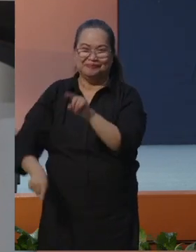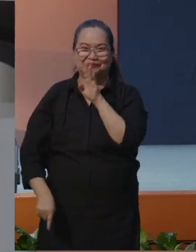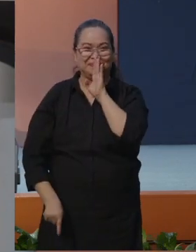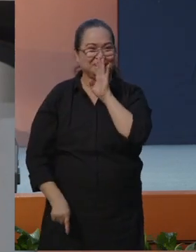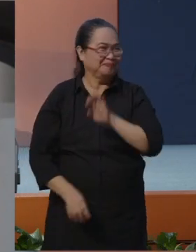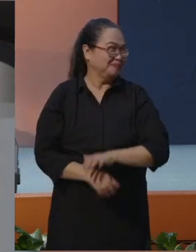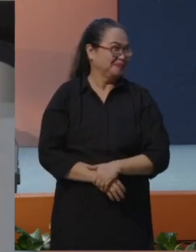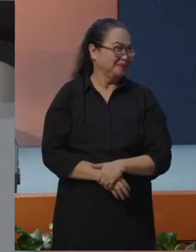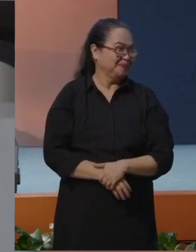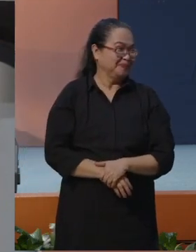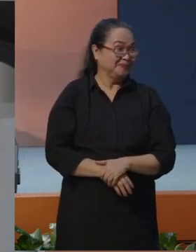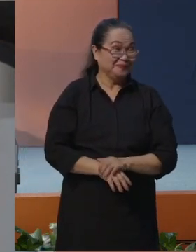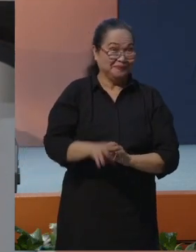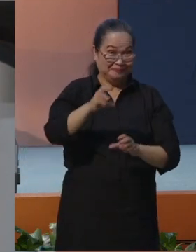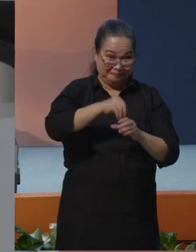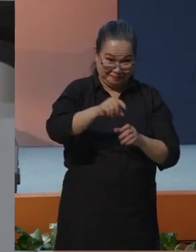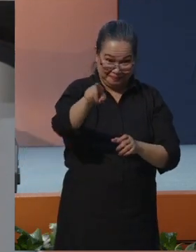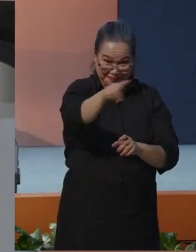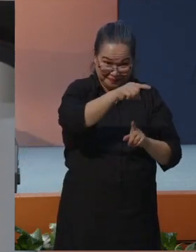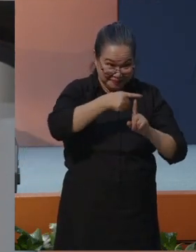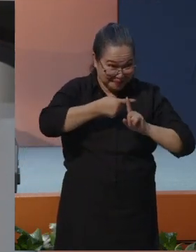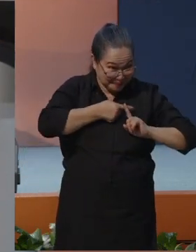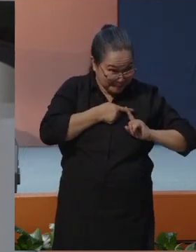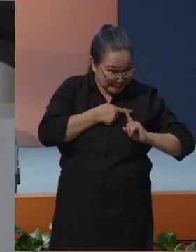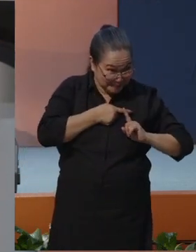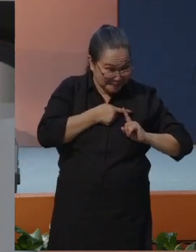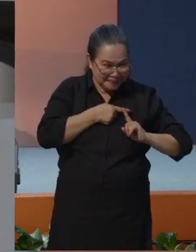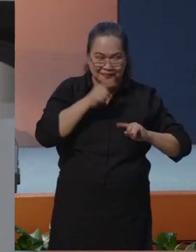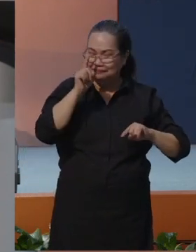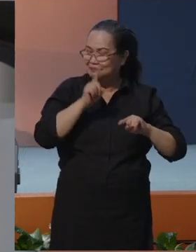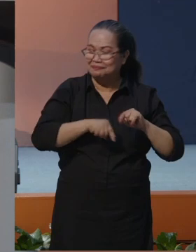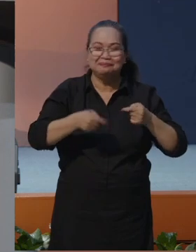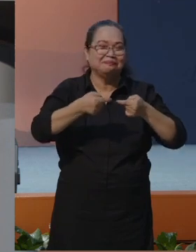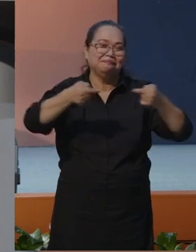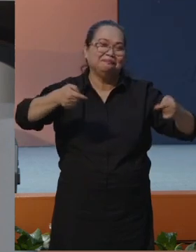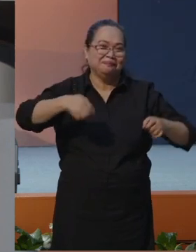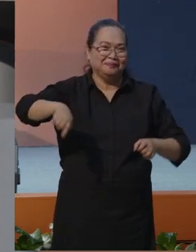Sa ating nakay Kristo na, walang maaaring kumalaban sa atin.